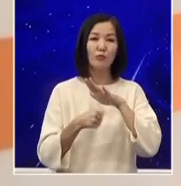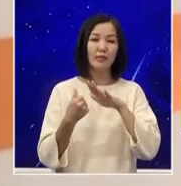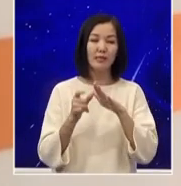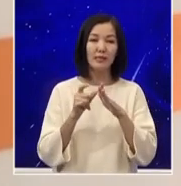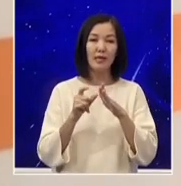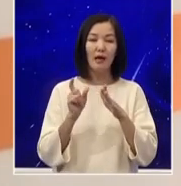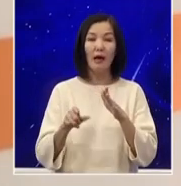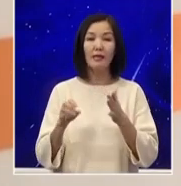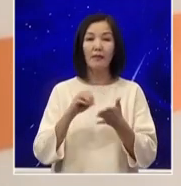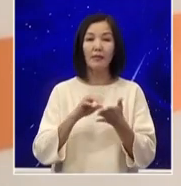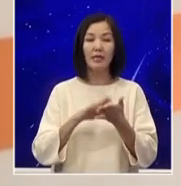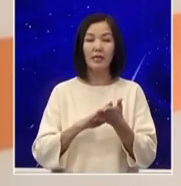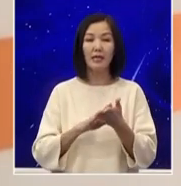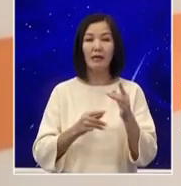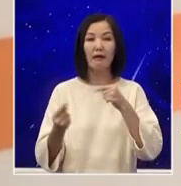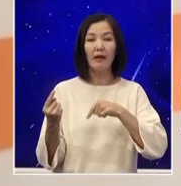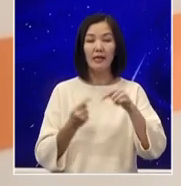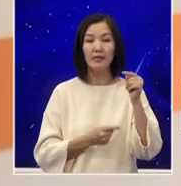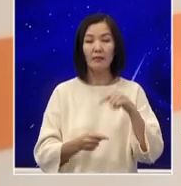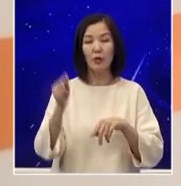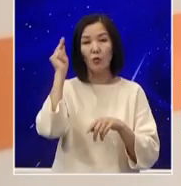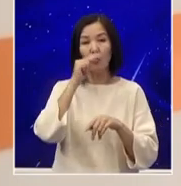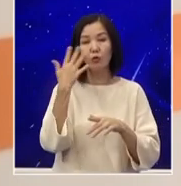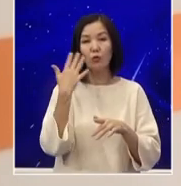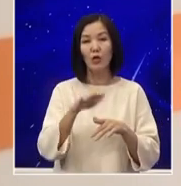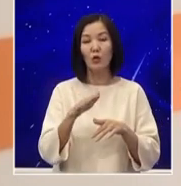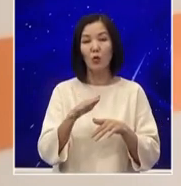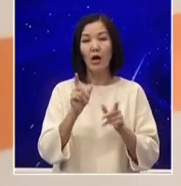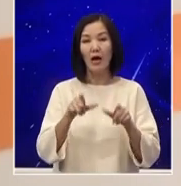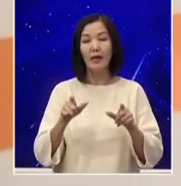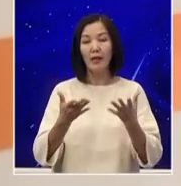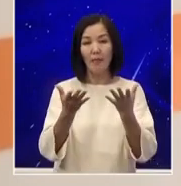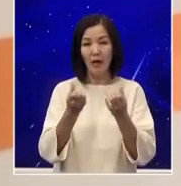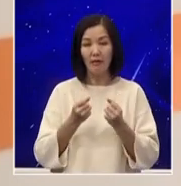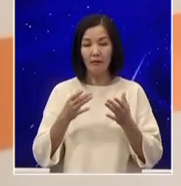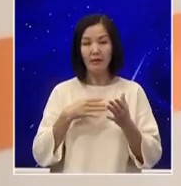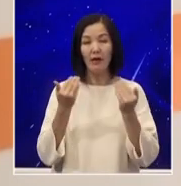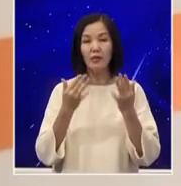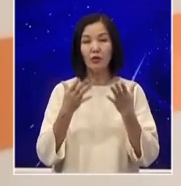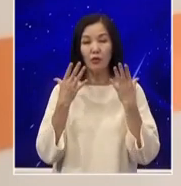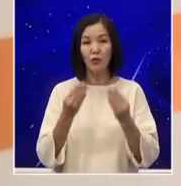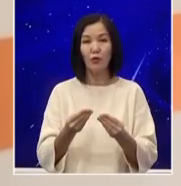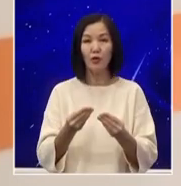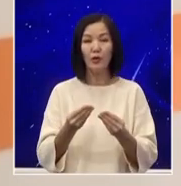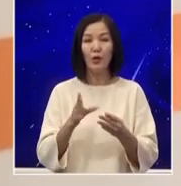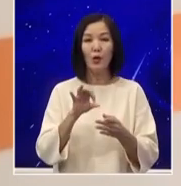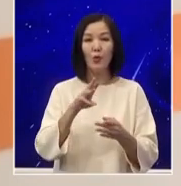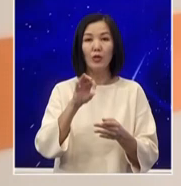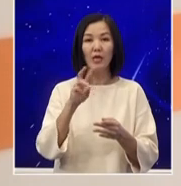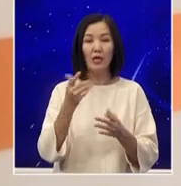ішінде жаңағы бірінші кәсіптік оқыту бойынша 50 адамға жолдама берілді. Қазіргі күнде Өтеген